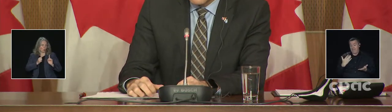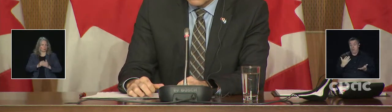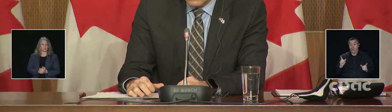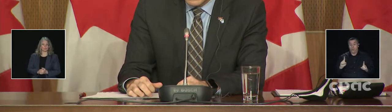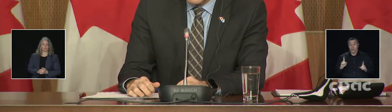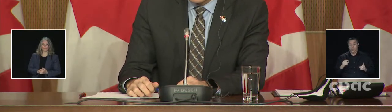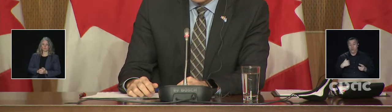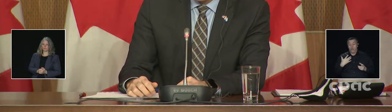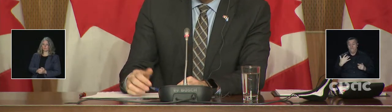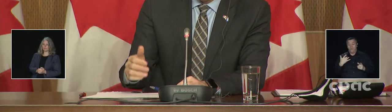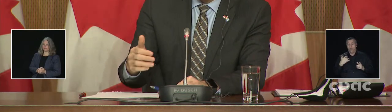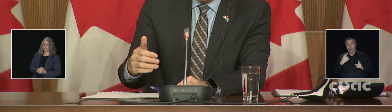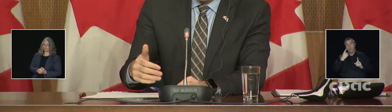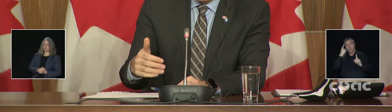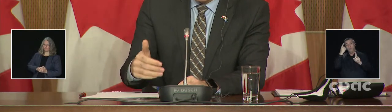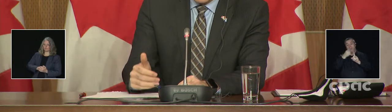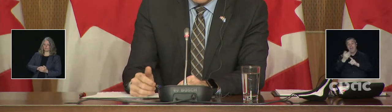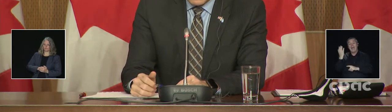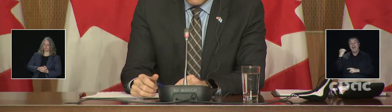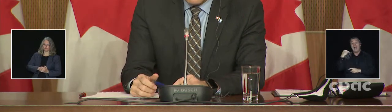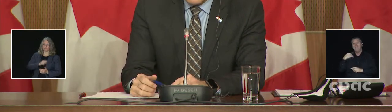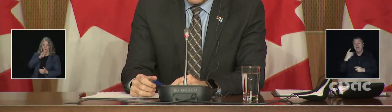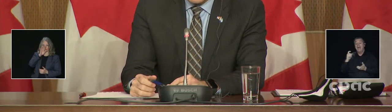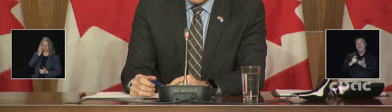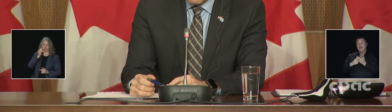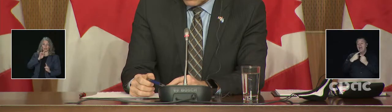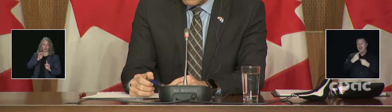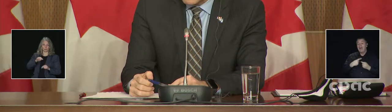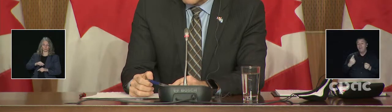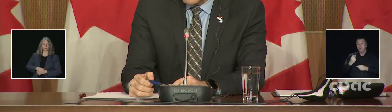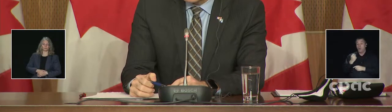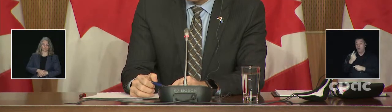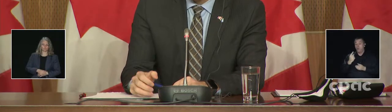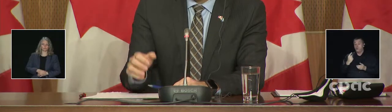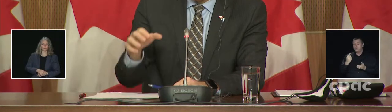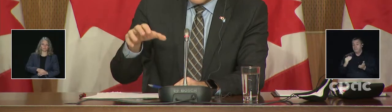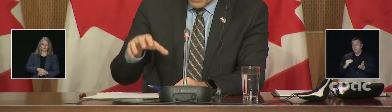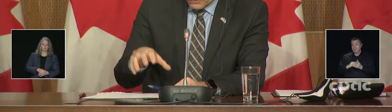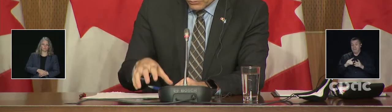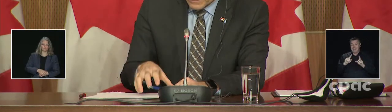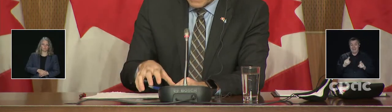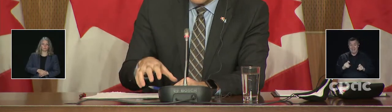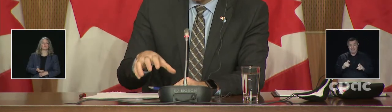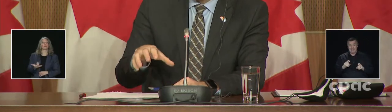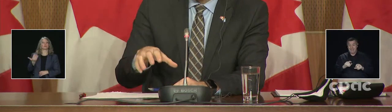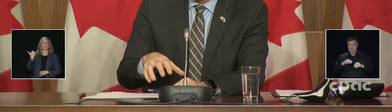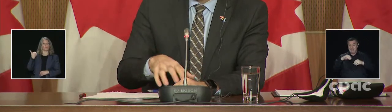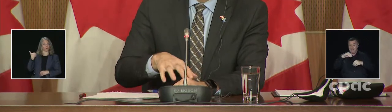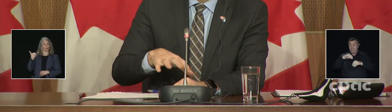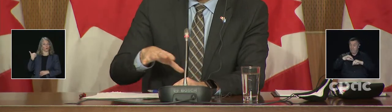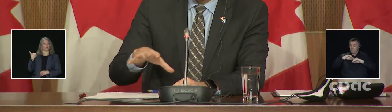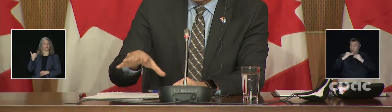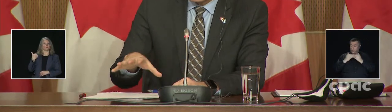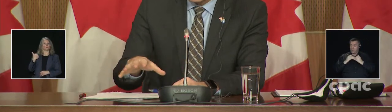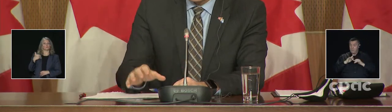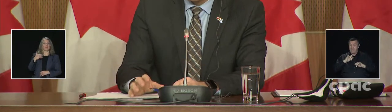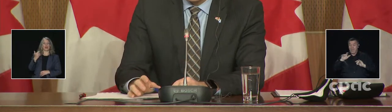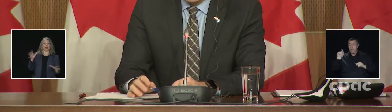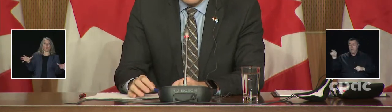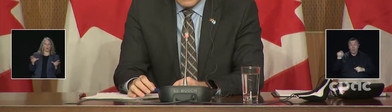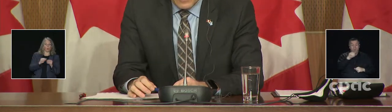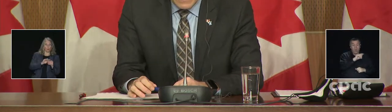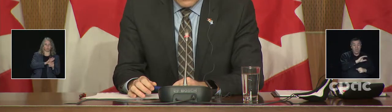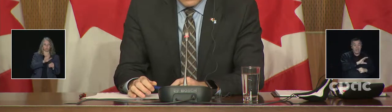où nous devons aller. Donc, nous étions lors de l'annonce à 11 000 tests dans tous les aéroports canadiens pour tous